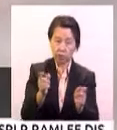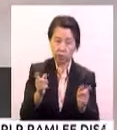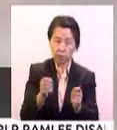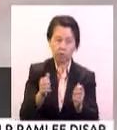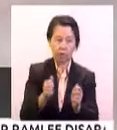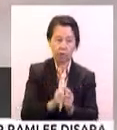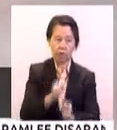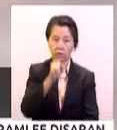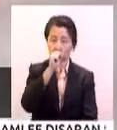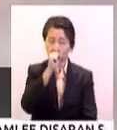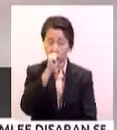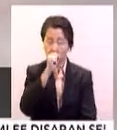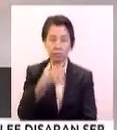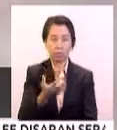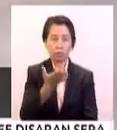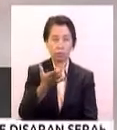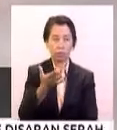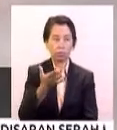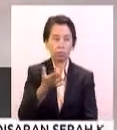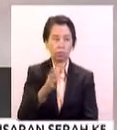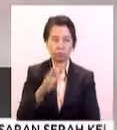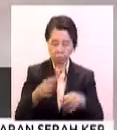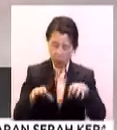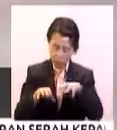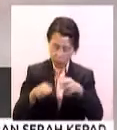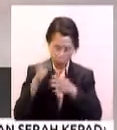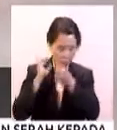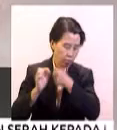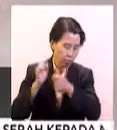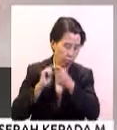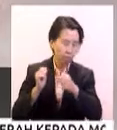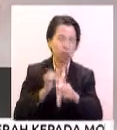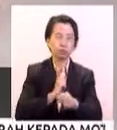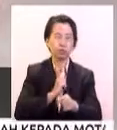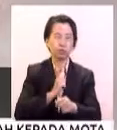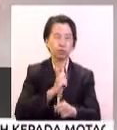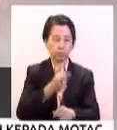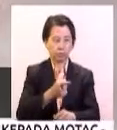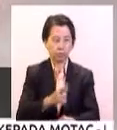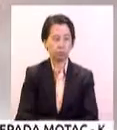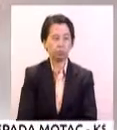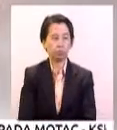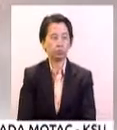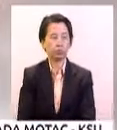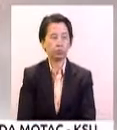dan mikrofon. Menariknya, ia digayakan sendiri wanita ini.